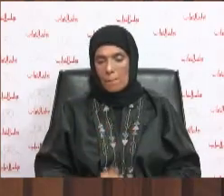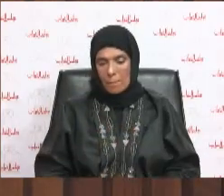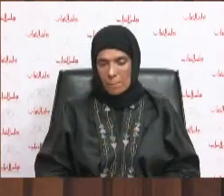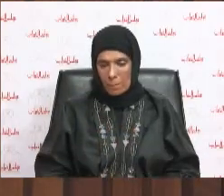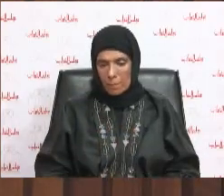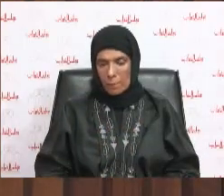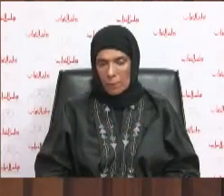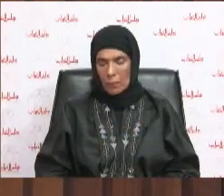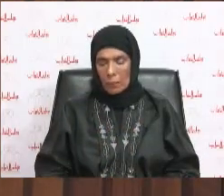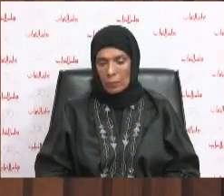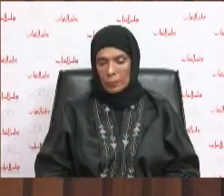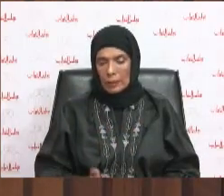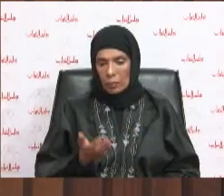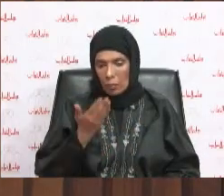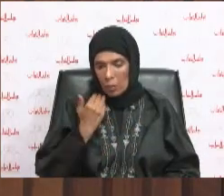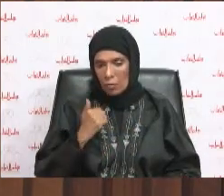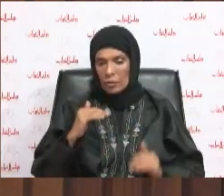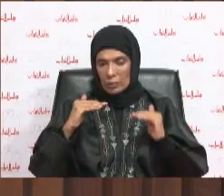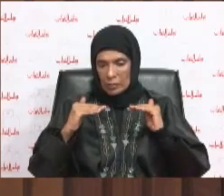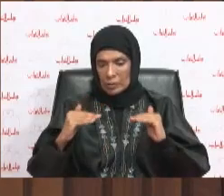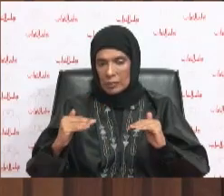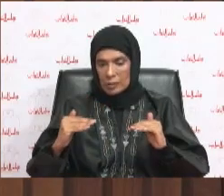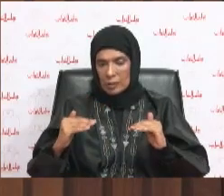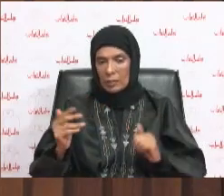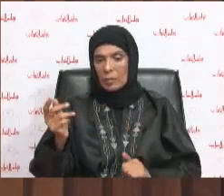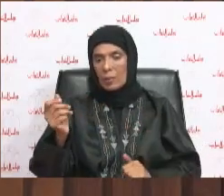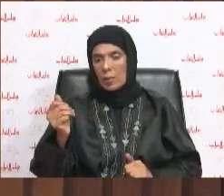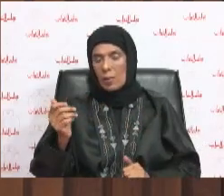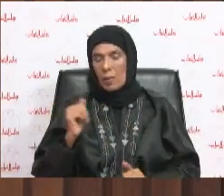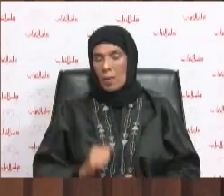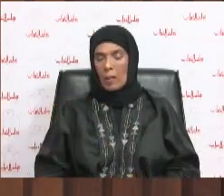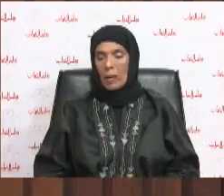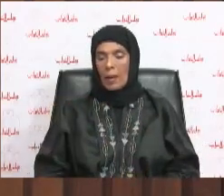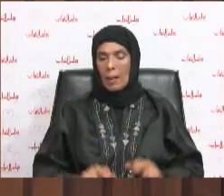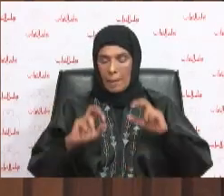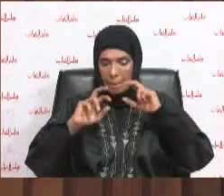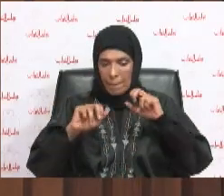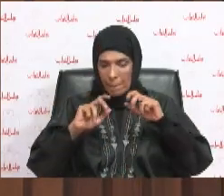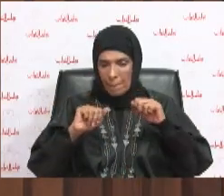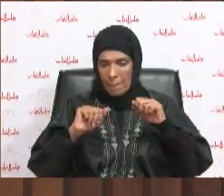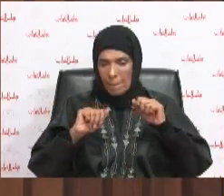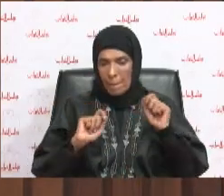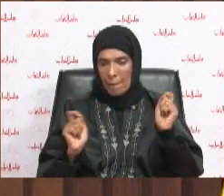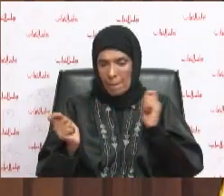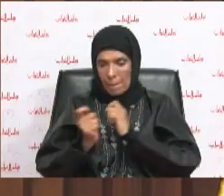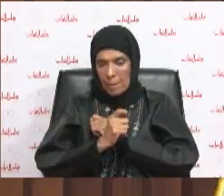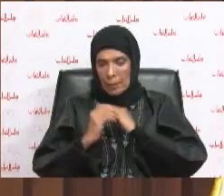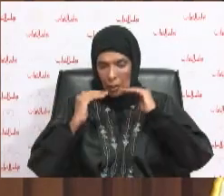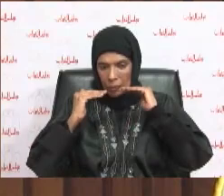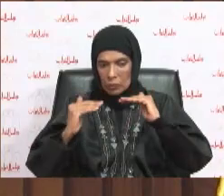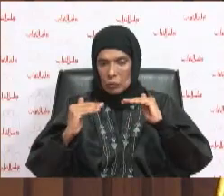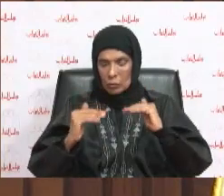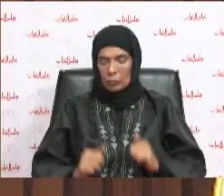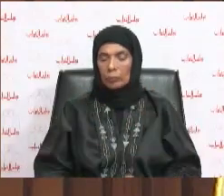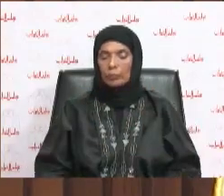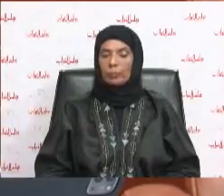الأسباب الناتجة عن عدم استقرار الأسعار والبحث في سبل استقرارها